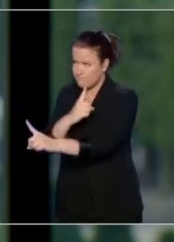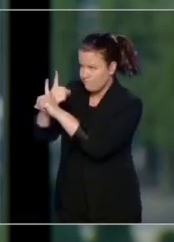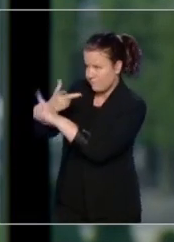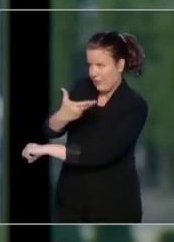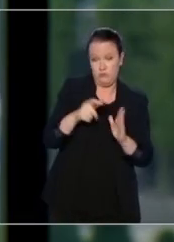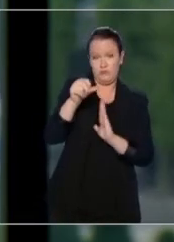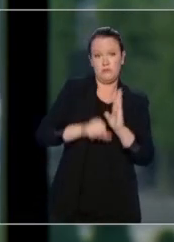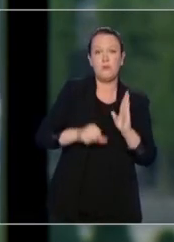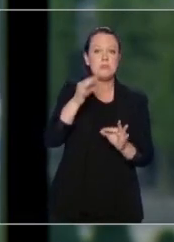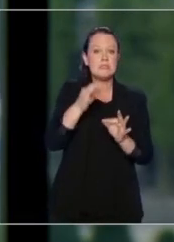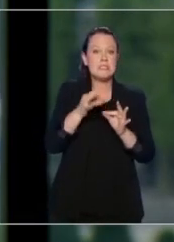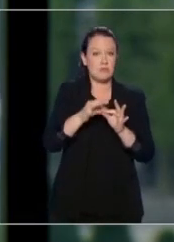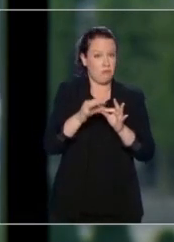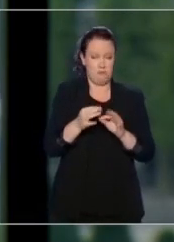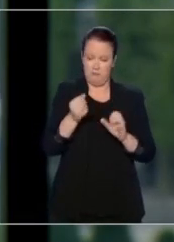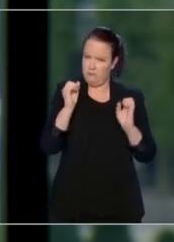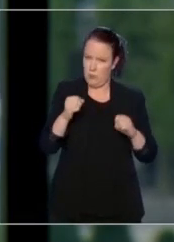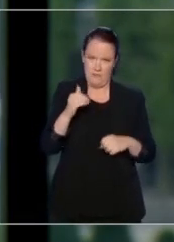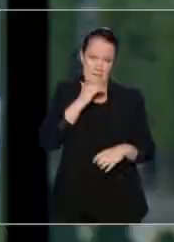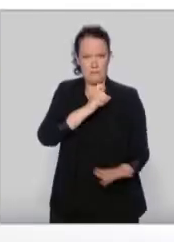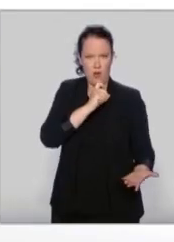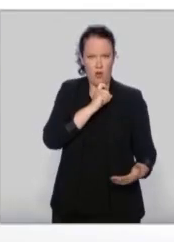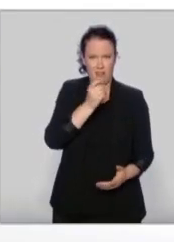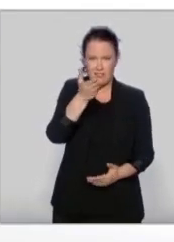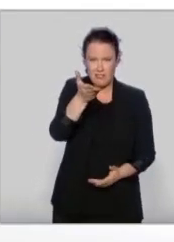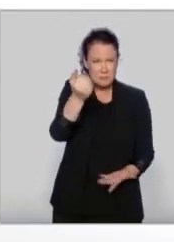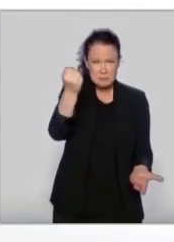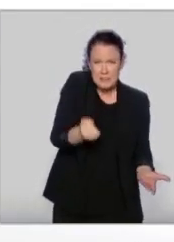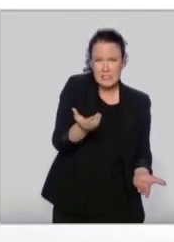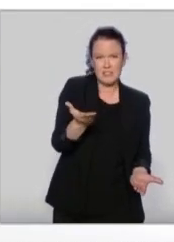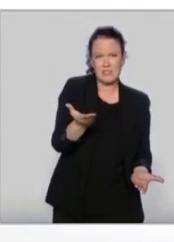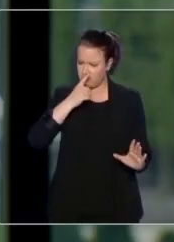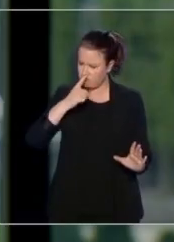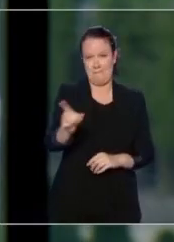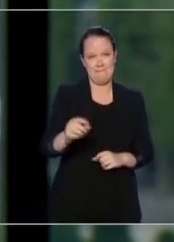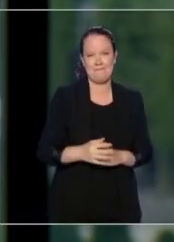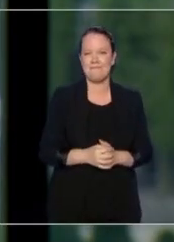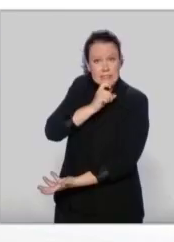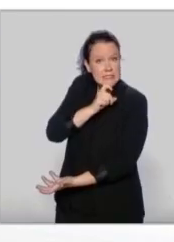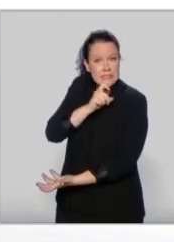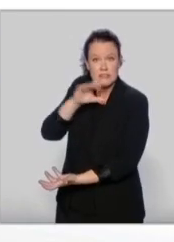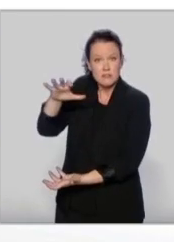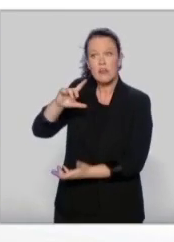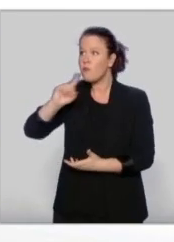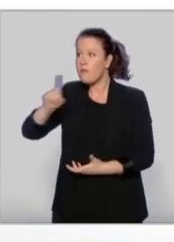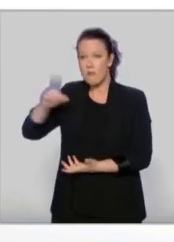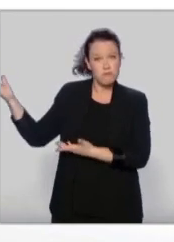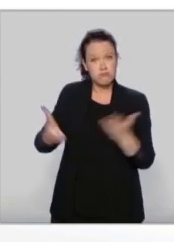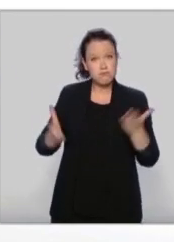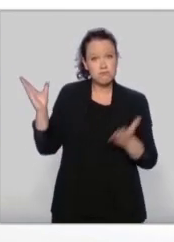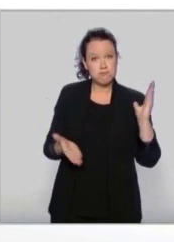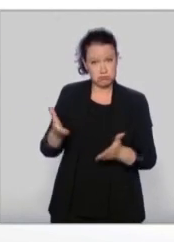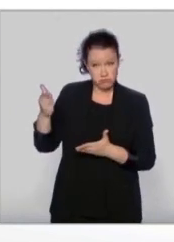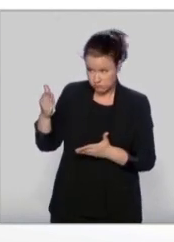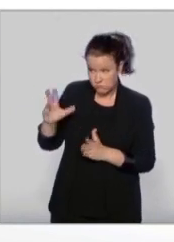vite. Il n'y a donc pas d'inquiétude à avoir. Aujourd'hui, le plus grand danger, c'est le vaccin, que ce soit